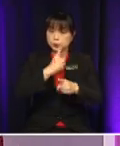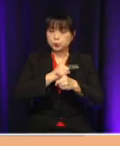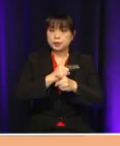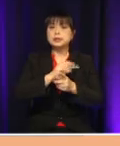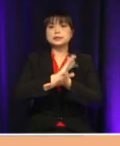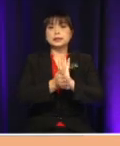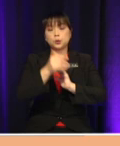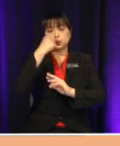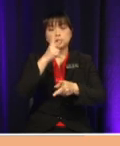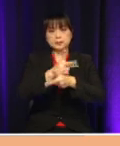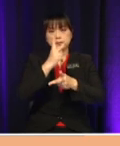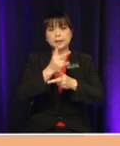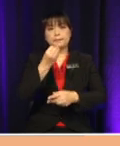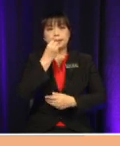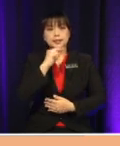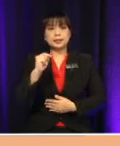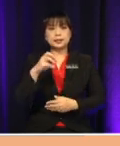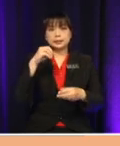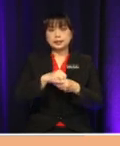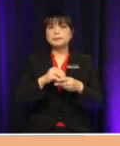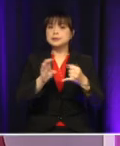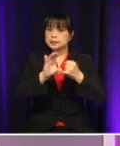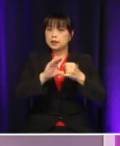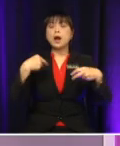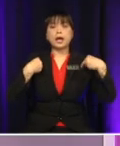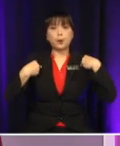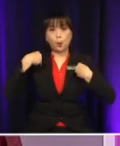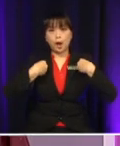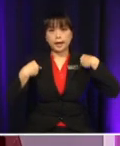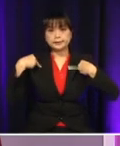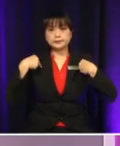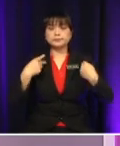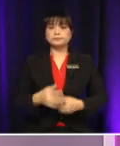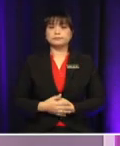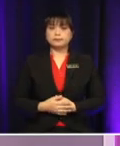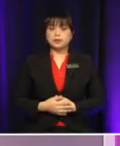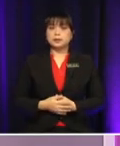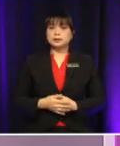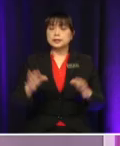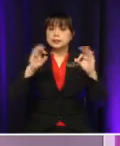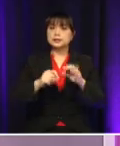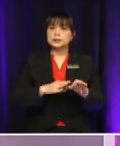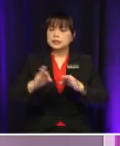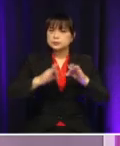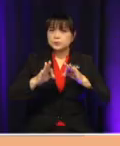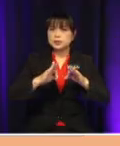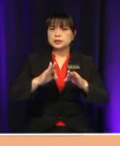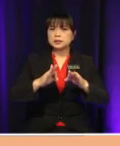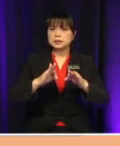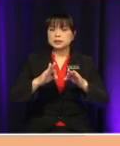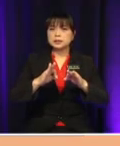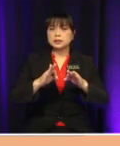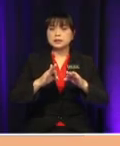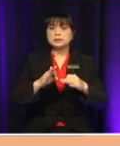polisekerida di dalam sel hewan ya oke Terangkan asimilasi di hati manusia di mana